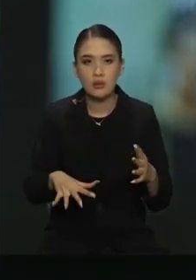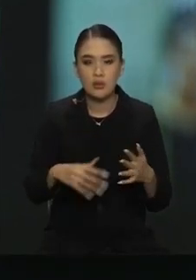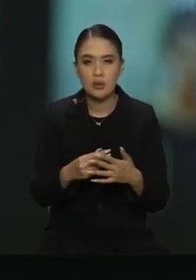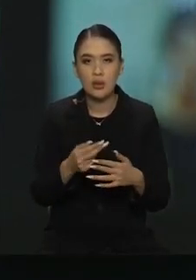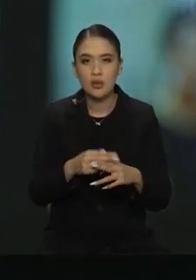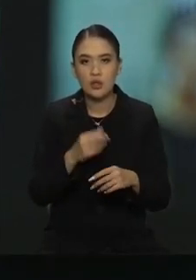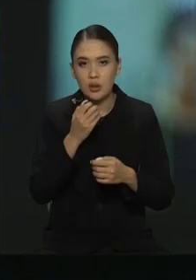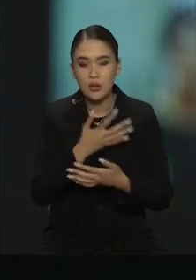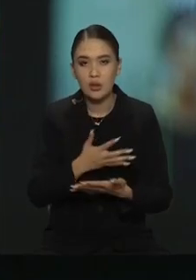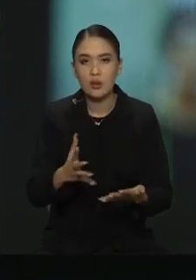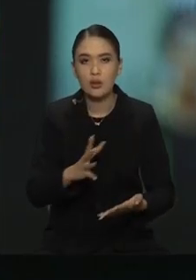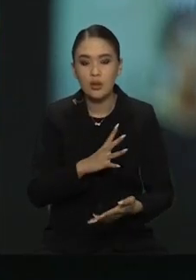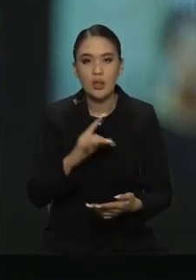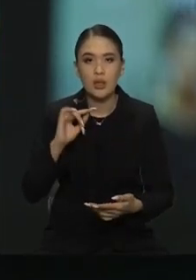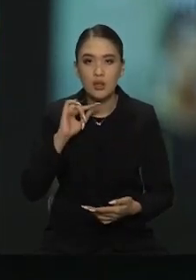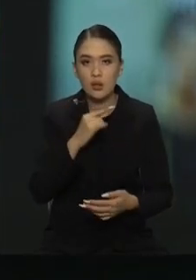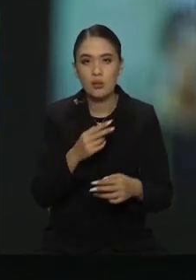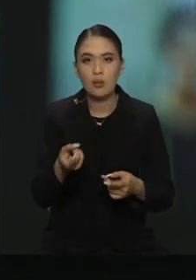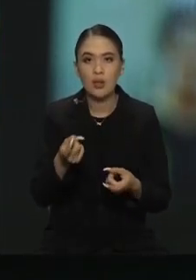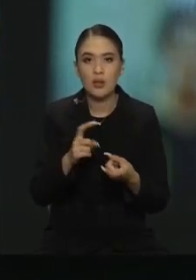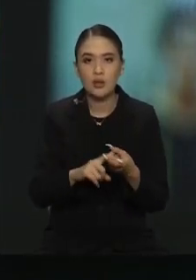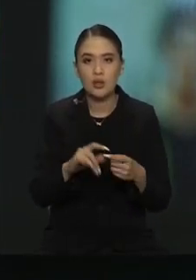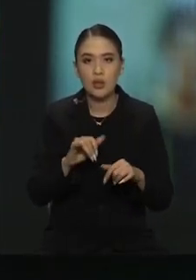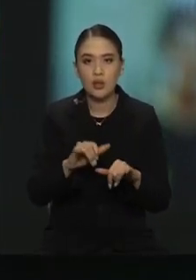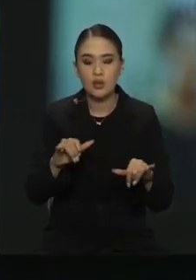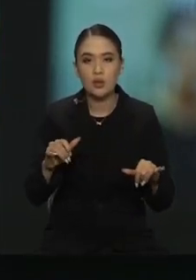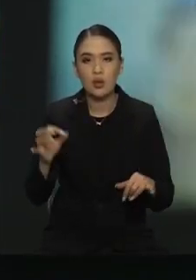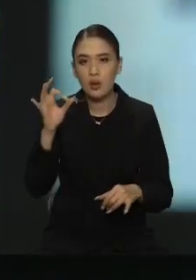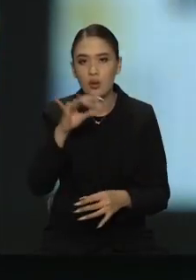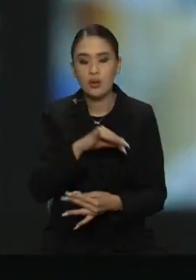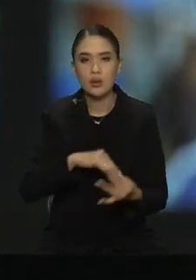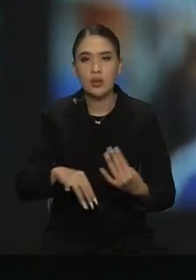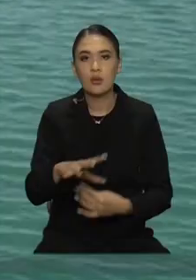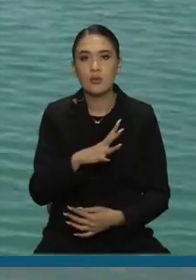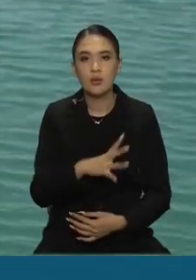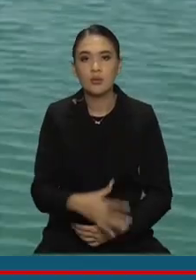ынтымақтастықты жандандыру, сауда-экономикалық байланысты кеңейту мәселелері талқыланды.